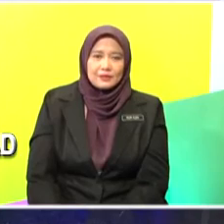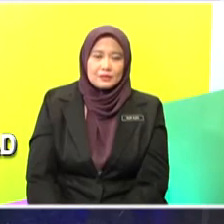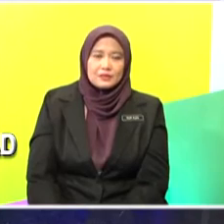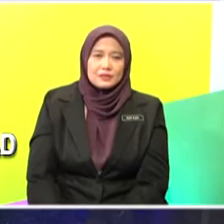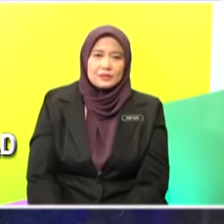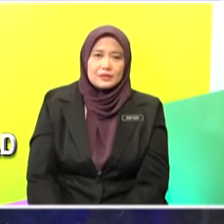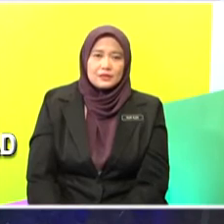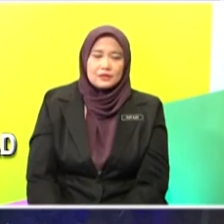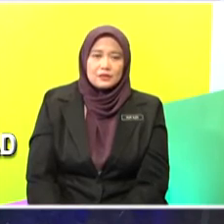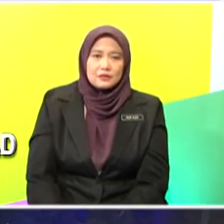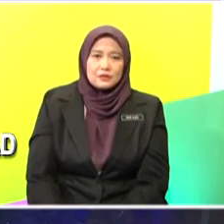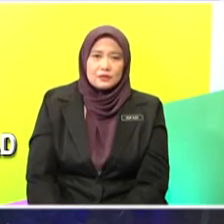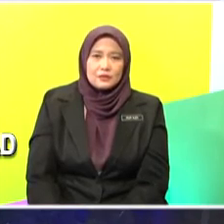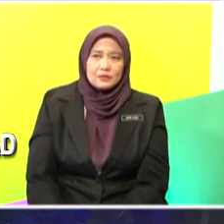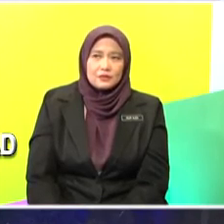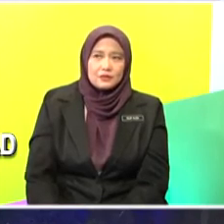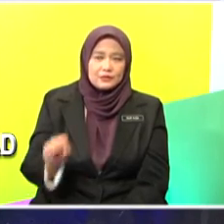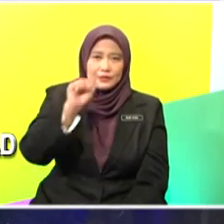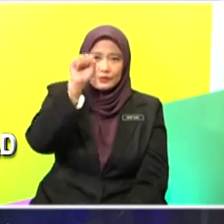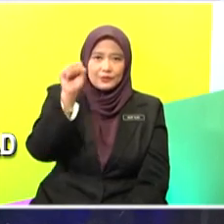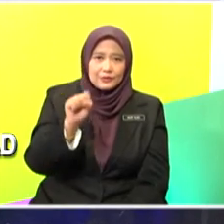Next. Lagi cikgu. Soalan seterusnya.